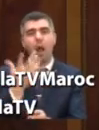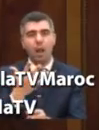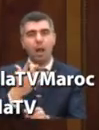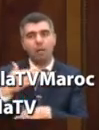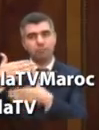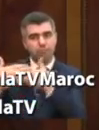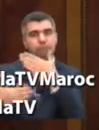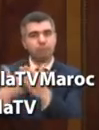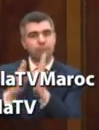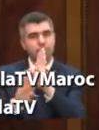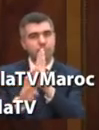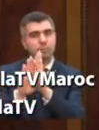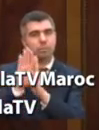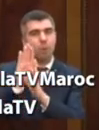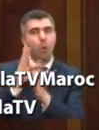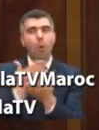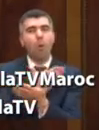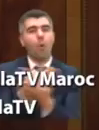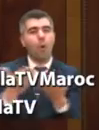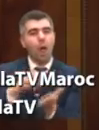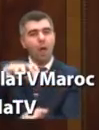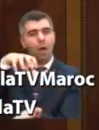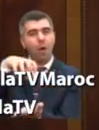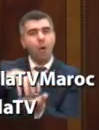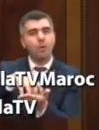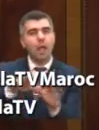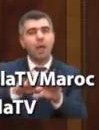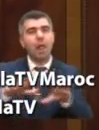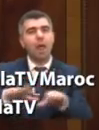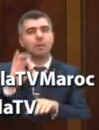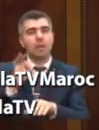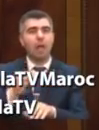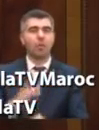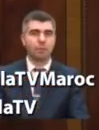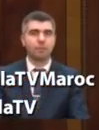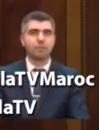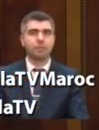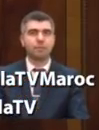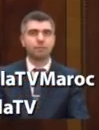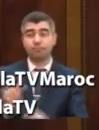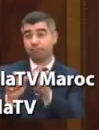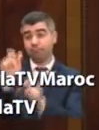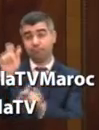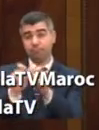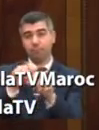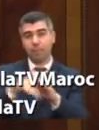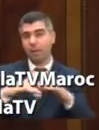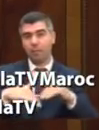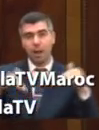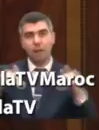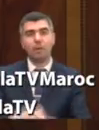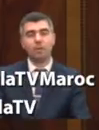بسيادته على أرضه التاريخية، أرض فلسطين الحبيبة. أيها السيدات والسادة النواب،